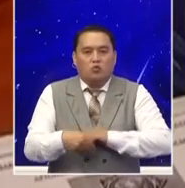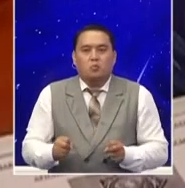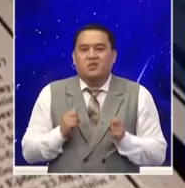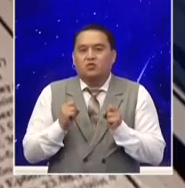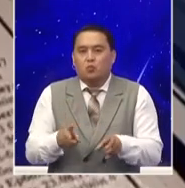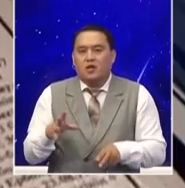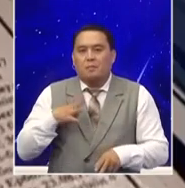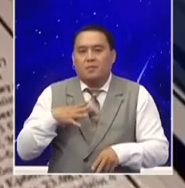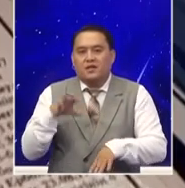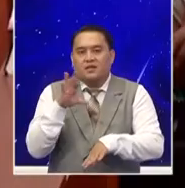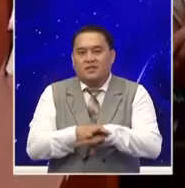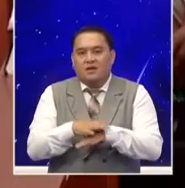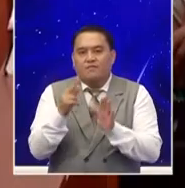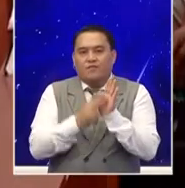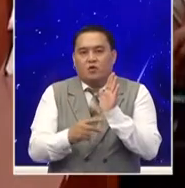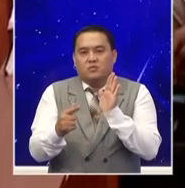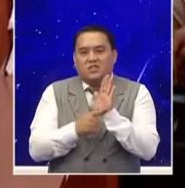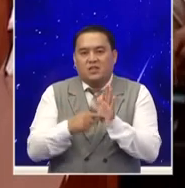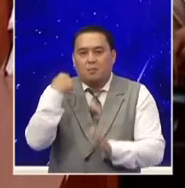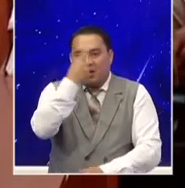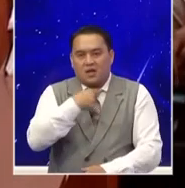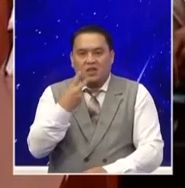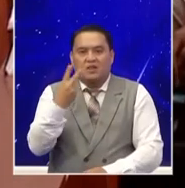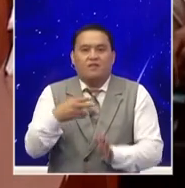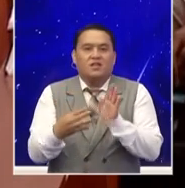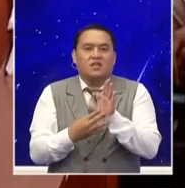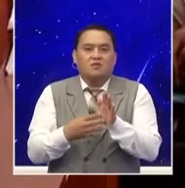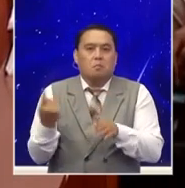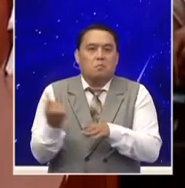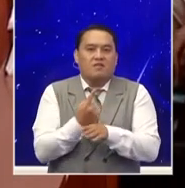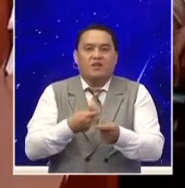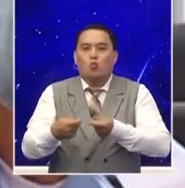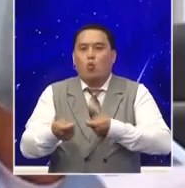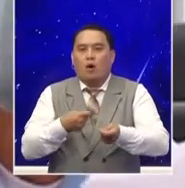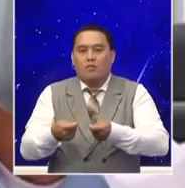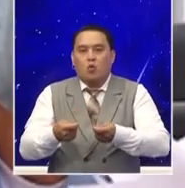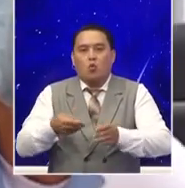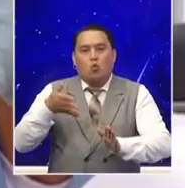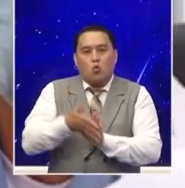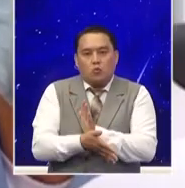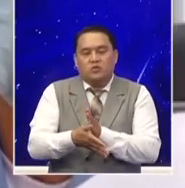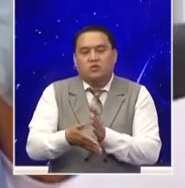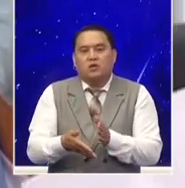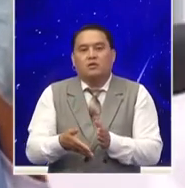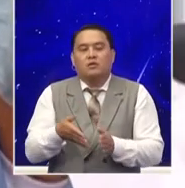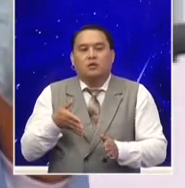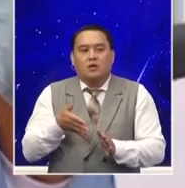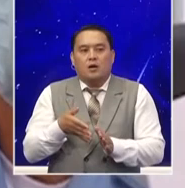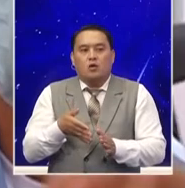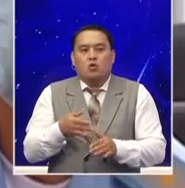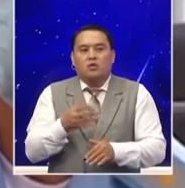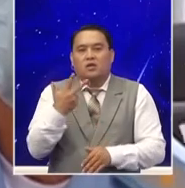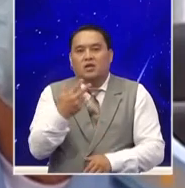преступления было привлечено 87 лиц, в том числе 29 первых руководителей. Общий ущерб по оконченным уголовным делам